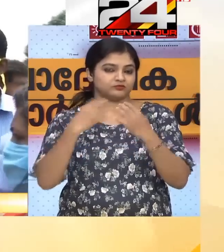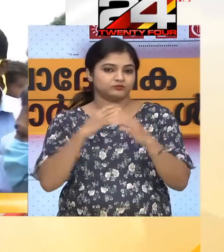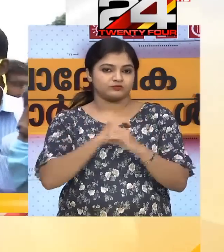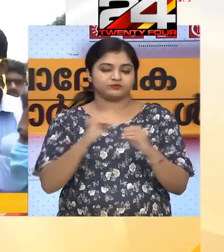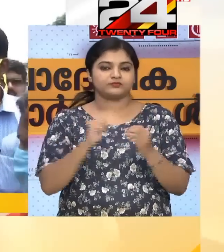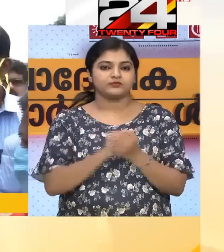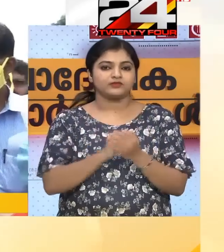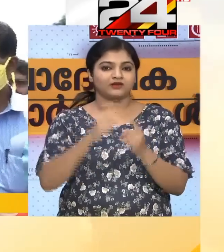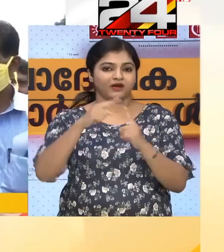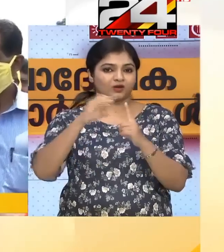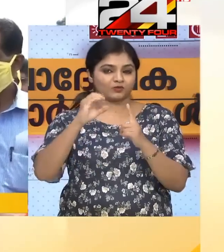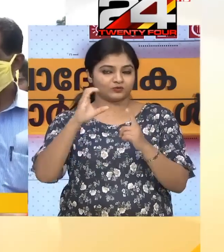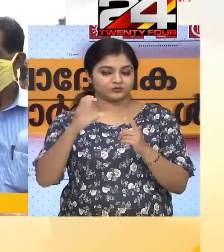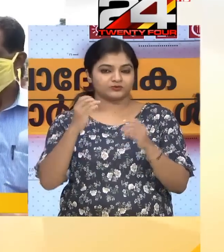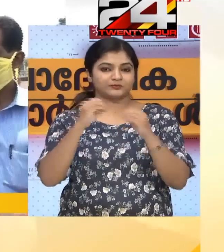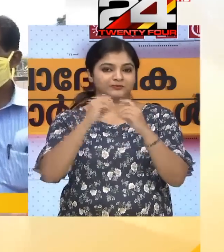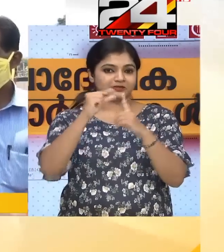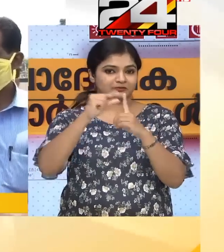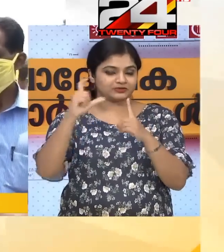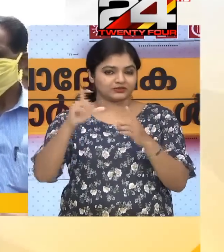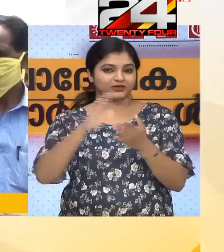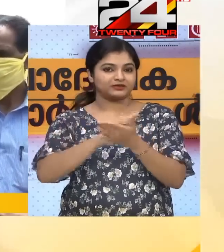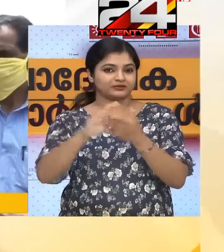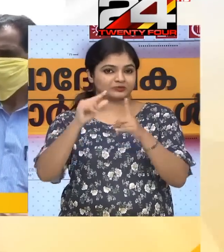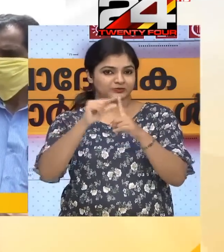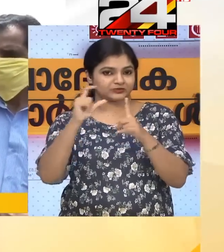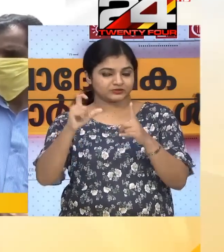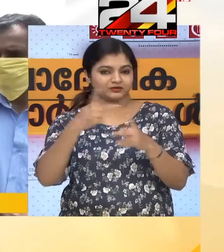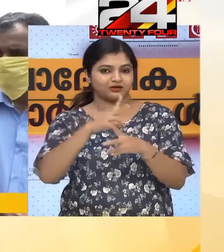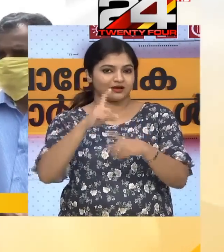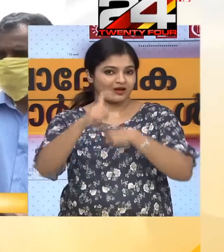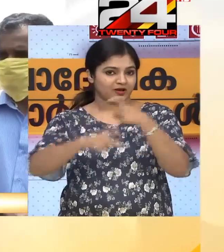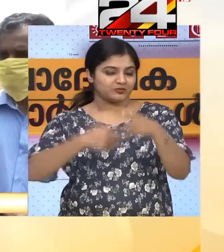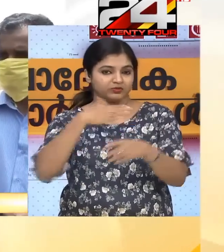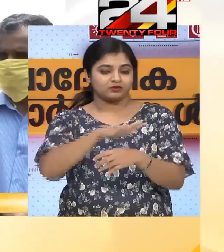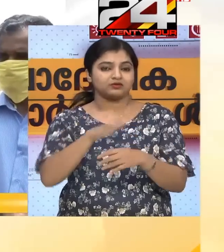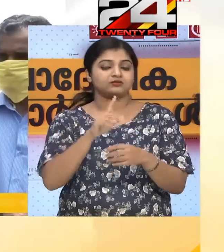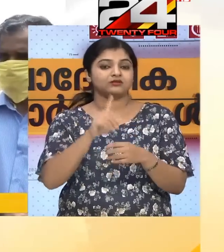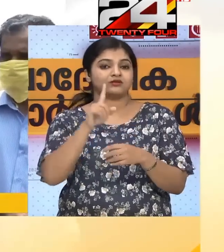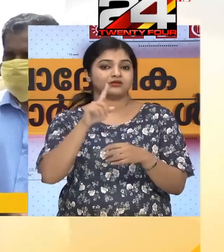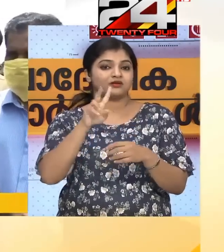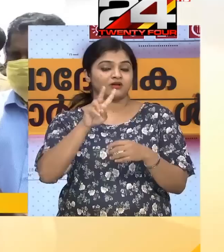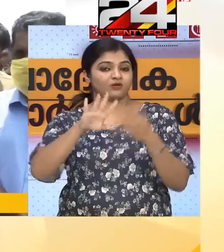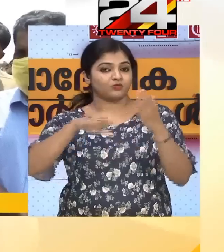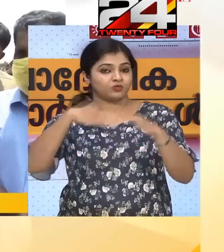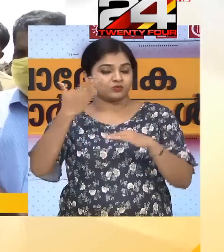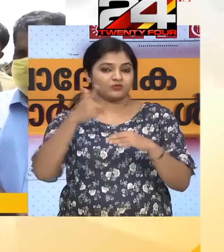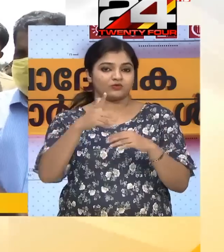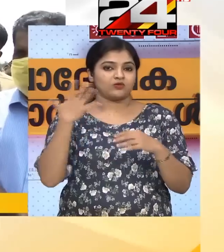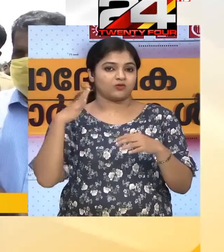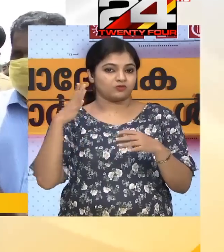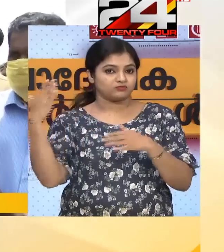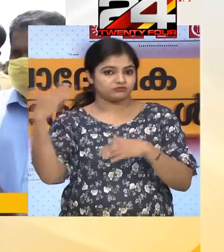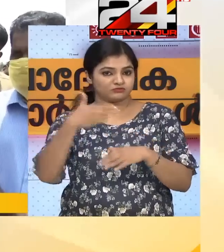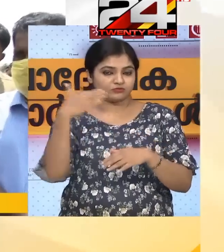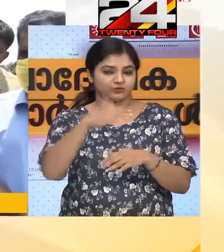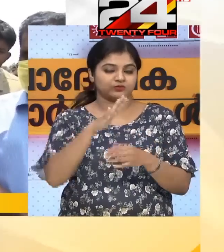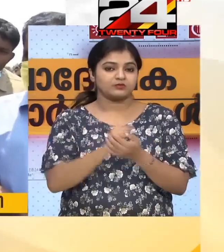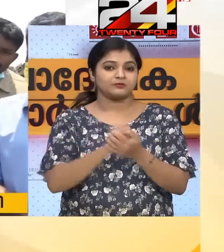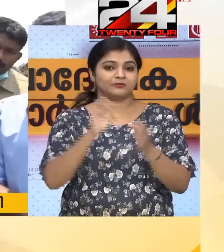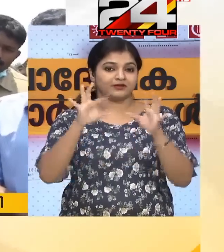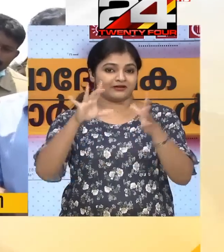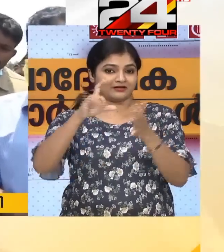BPC, HPC. ഈ 3 കമ്പനിയിൽ നിന്ന് ദിനംപ്രതി 2500 ലോഡുകളാണ് ഡെയിലി പോകുന്നത്. 10 ജില്ലകളിലെ തൊഴിലാളികളാണ്